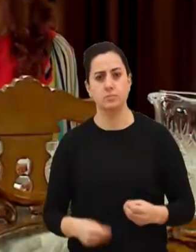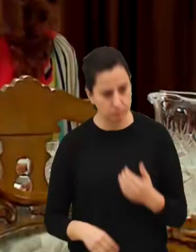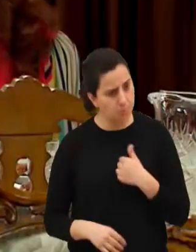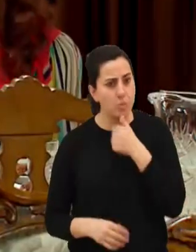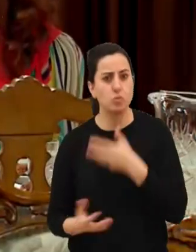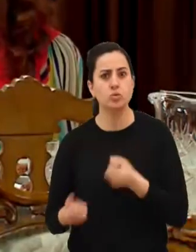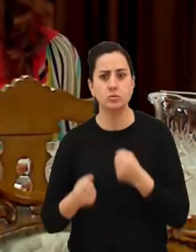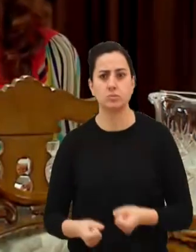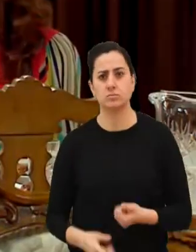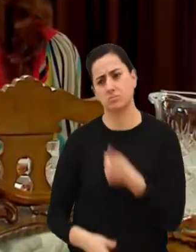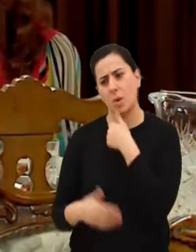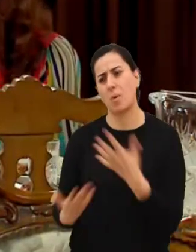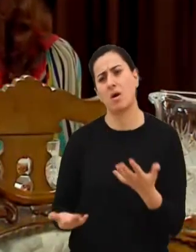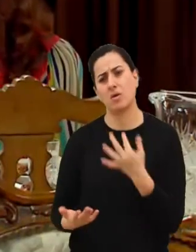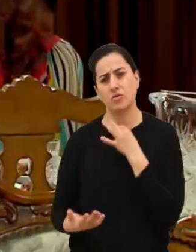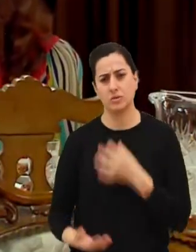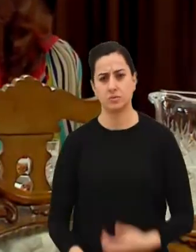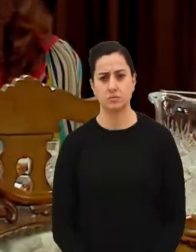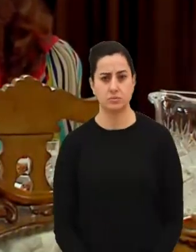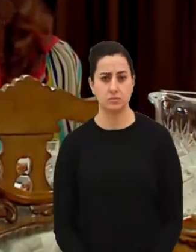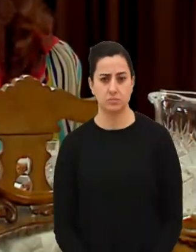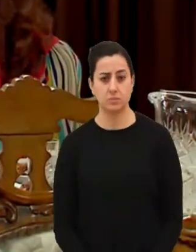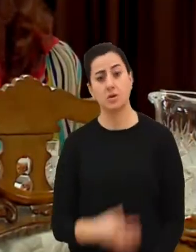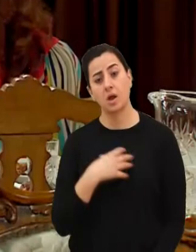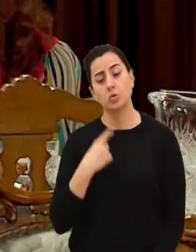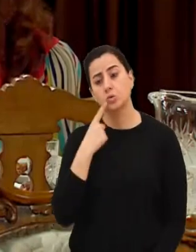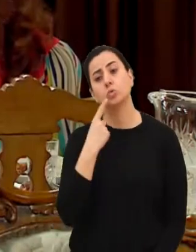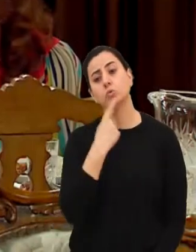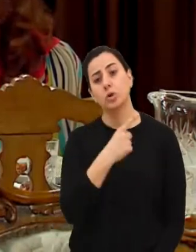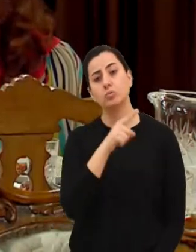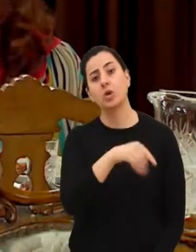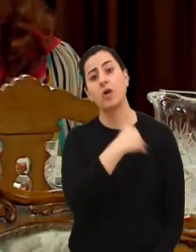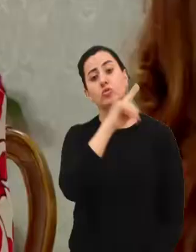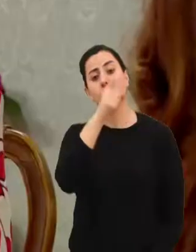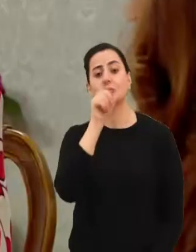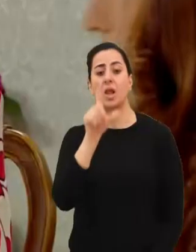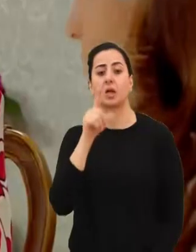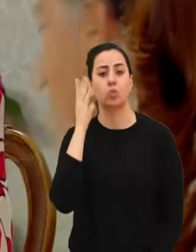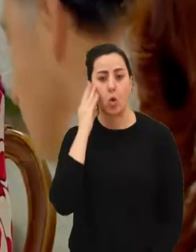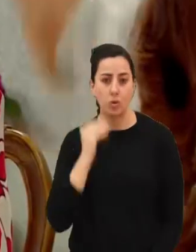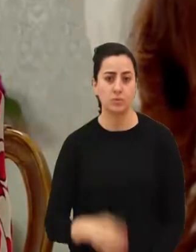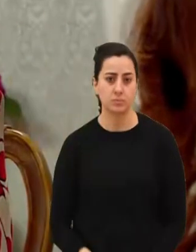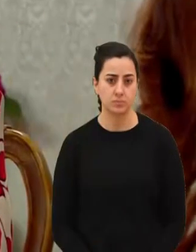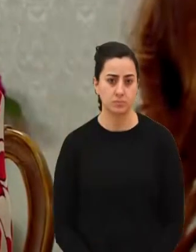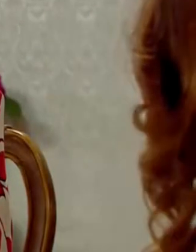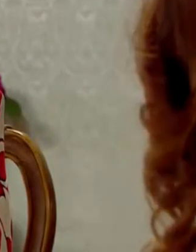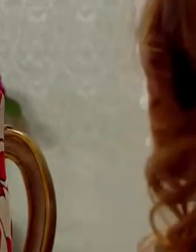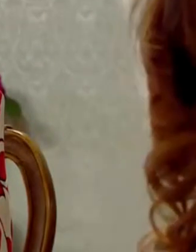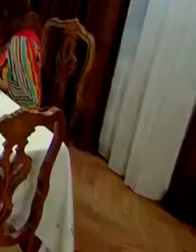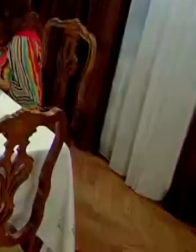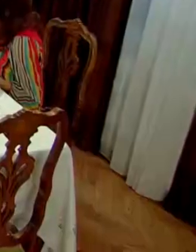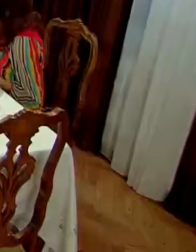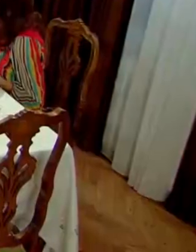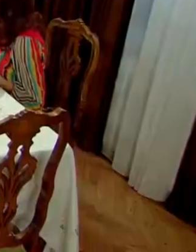Tutarım. Baba ya. Baba. Söyle annene onun da bir avukat bulması gerekiyormuş. Necla birden